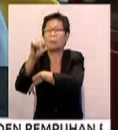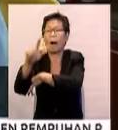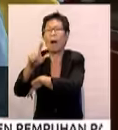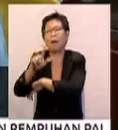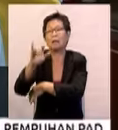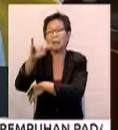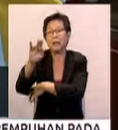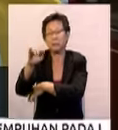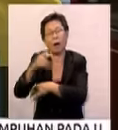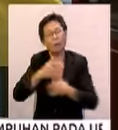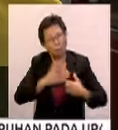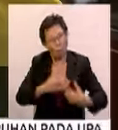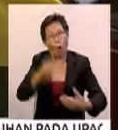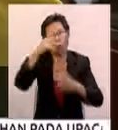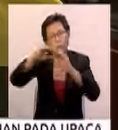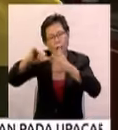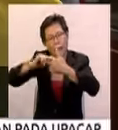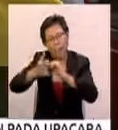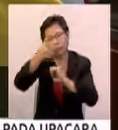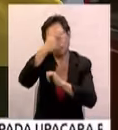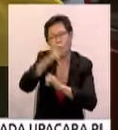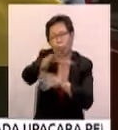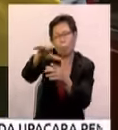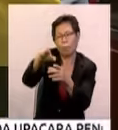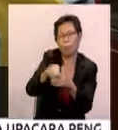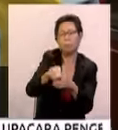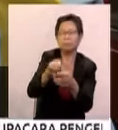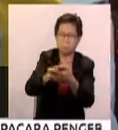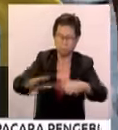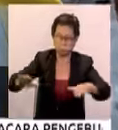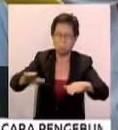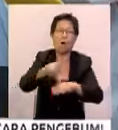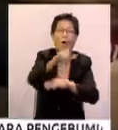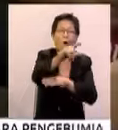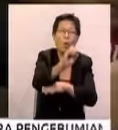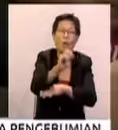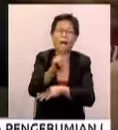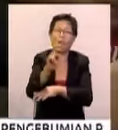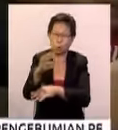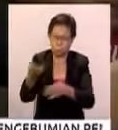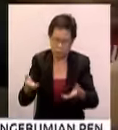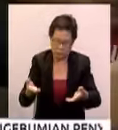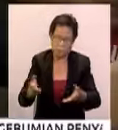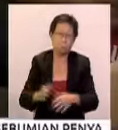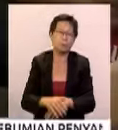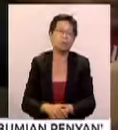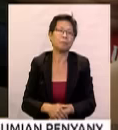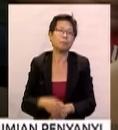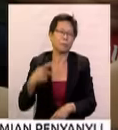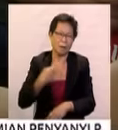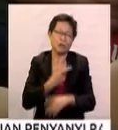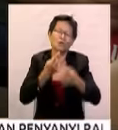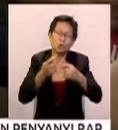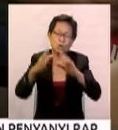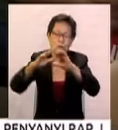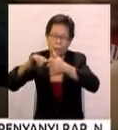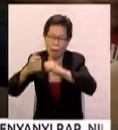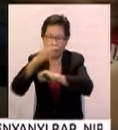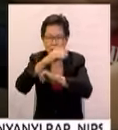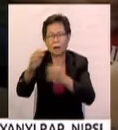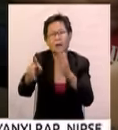untuk menyelesaikan masalah itu kerana ia melibatkan keselamatan penghuni. Sebagai kerajaan baru, kita akan semua selesaikan dan juga